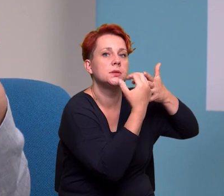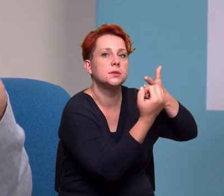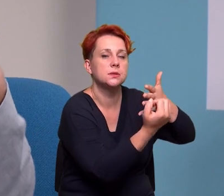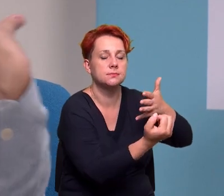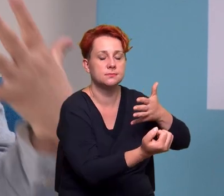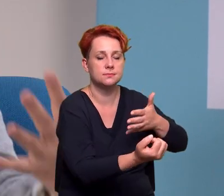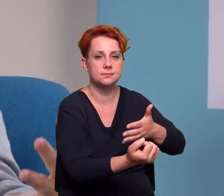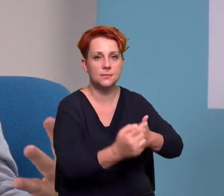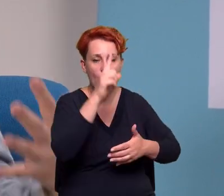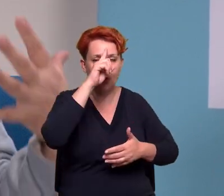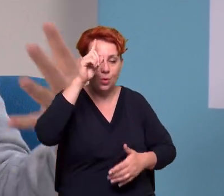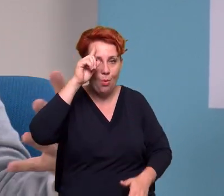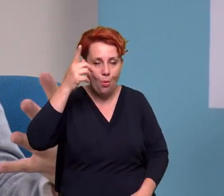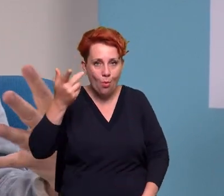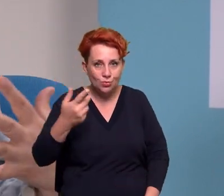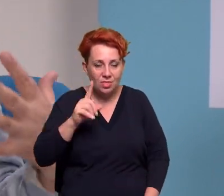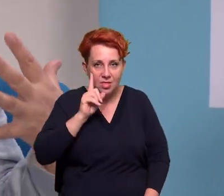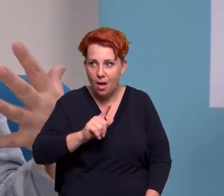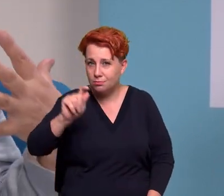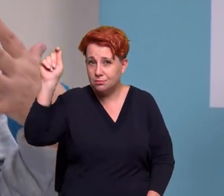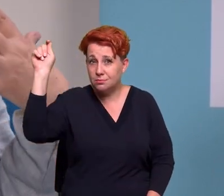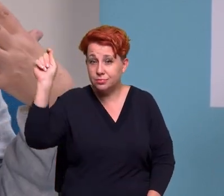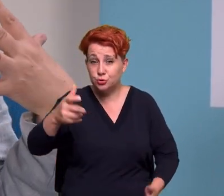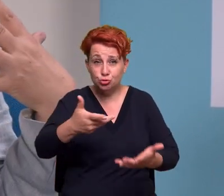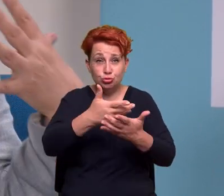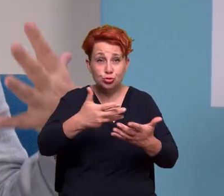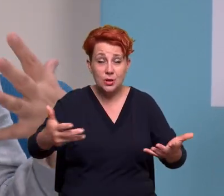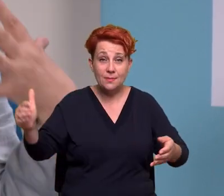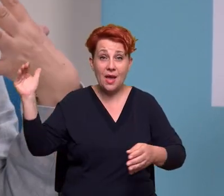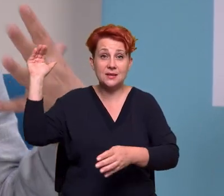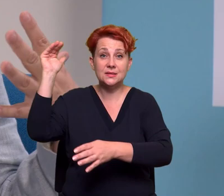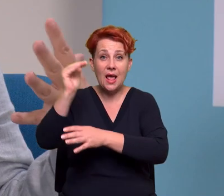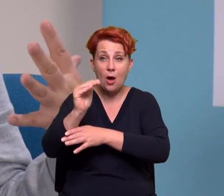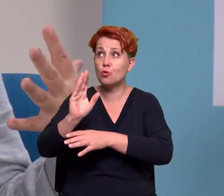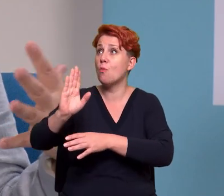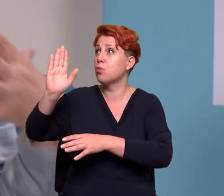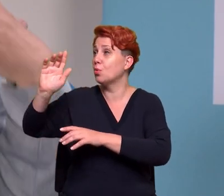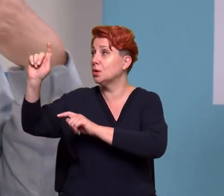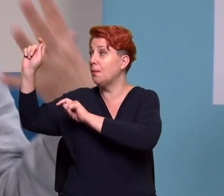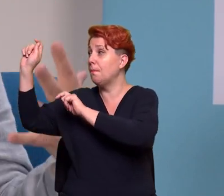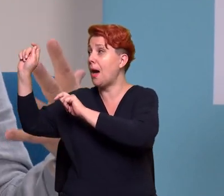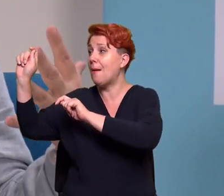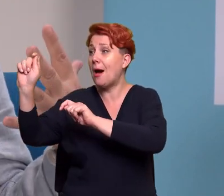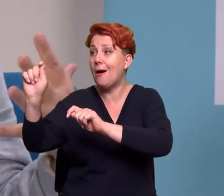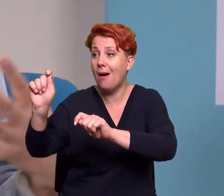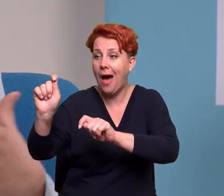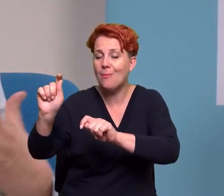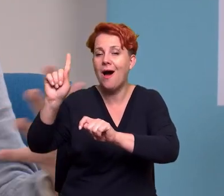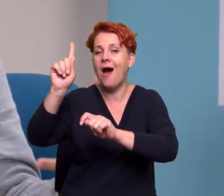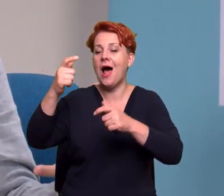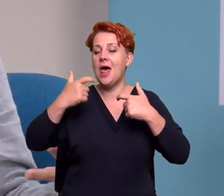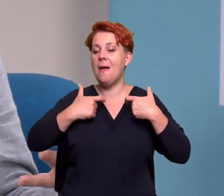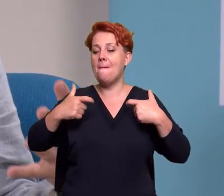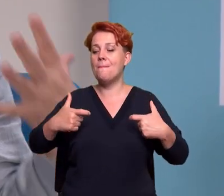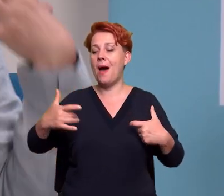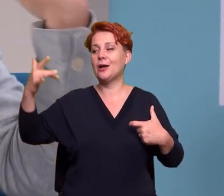ludzie przyjeżdżali, prawda, na te ziemie zachodnie i północne z różnymi doświadczeniami, z bagażem czasami